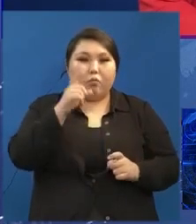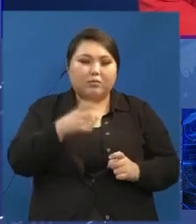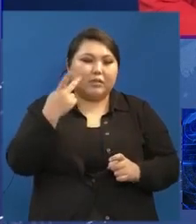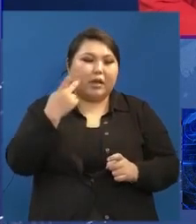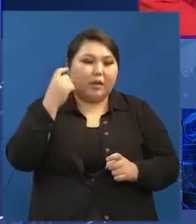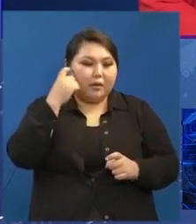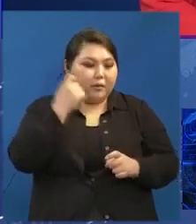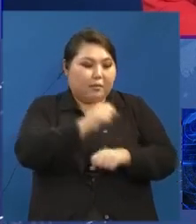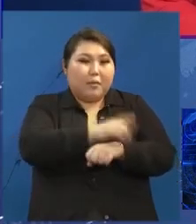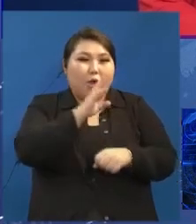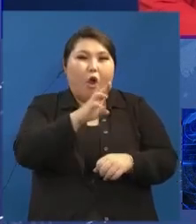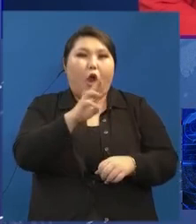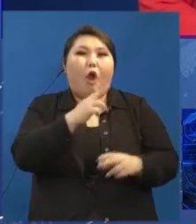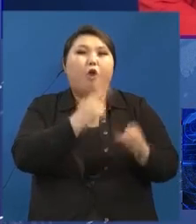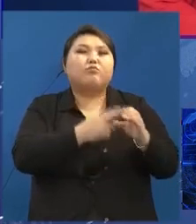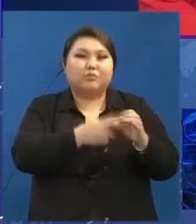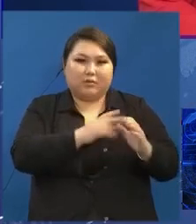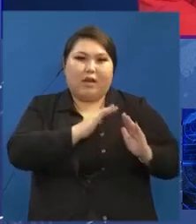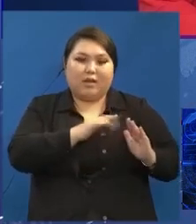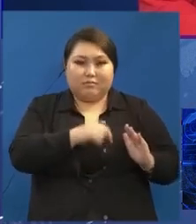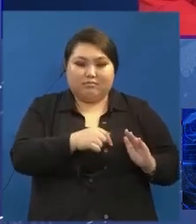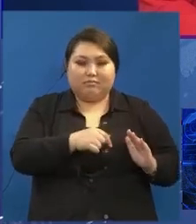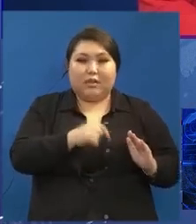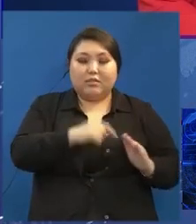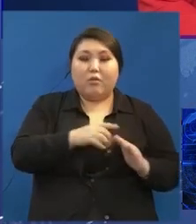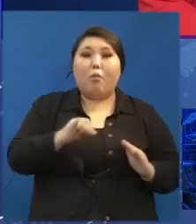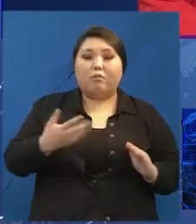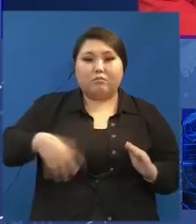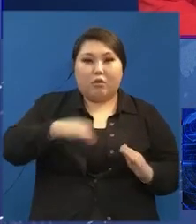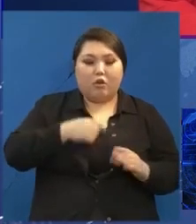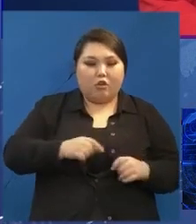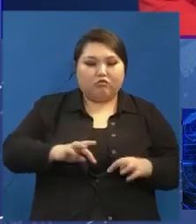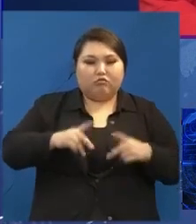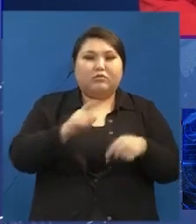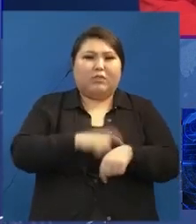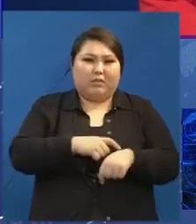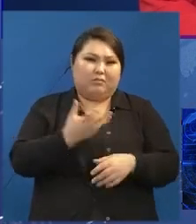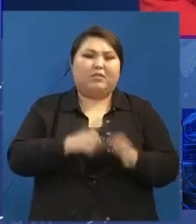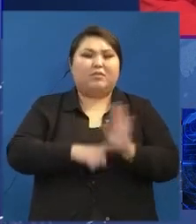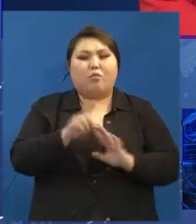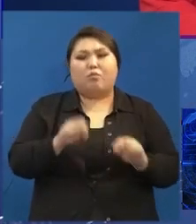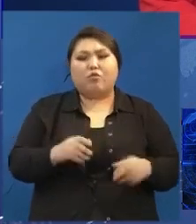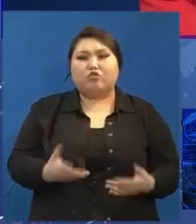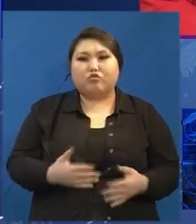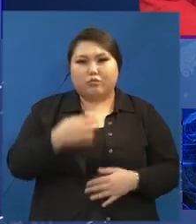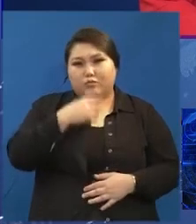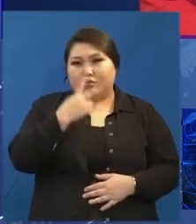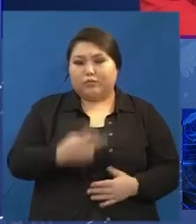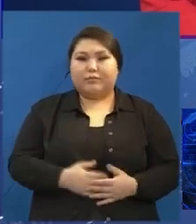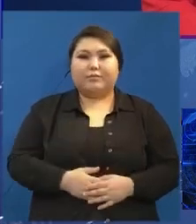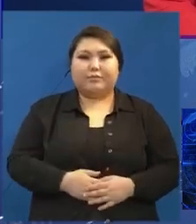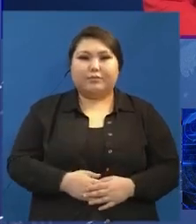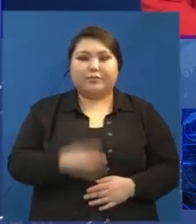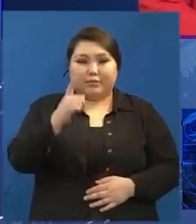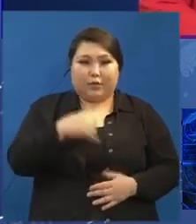л бол баривчлахаагаар коммунист хандлагаар коммунист хандлага энийг бол бид нар одоо бүр өөрчлөх цаг найл хэдэн болсон гэж одоо үзэж байна.